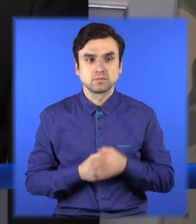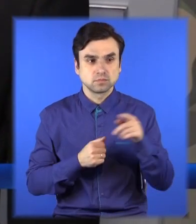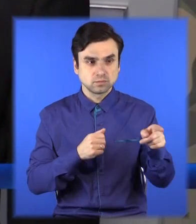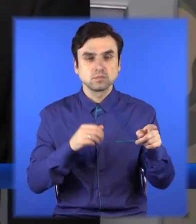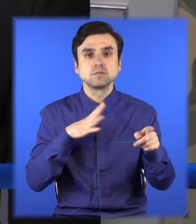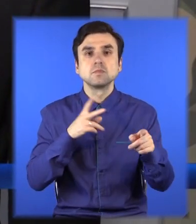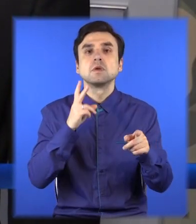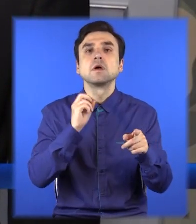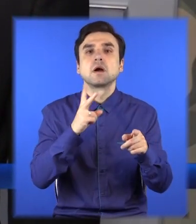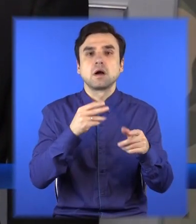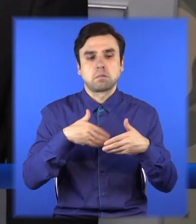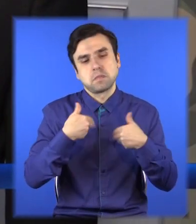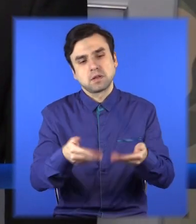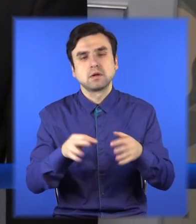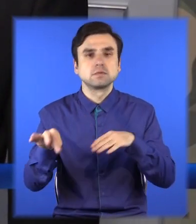ставав.